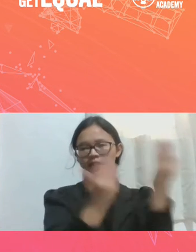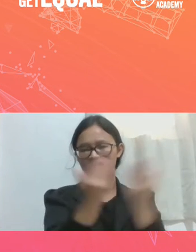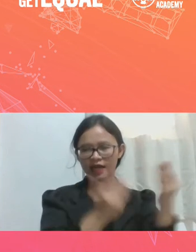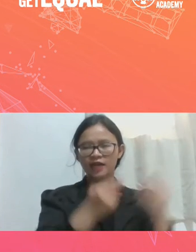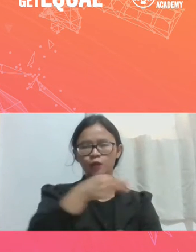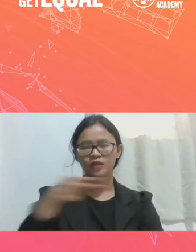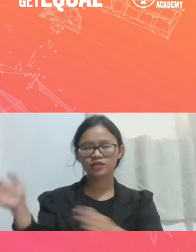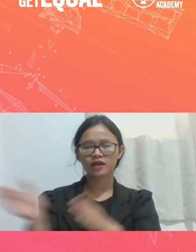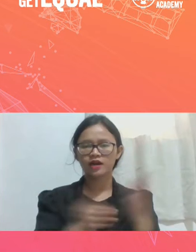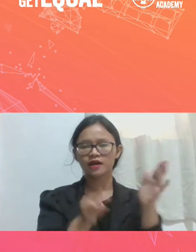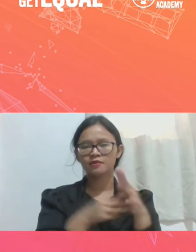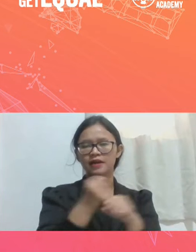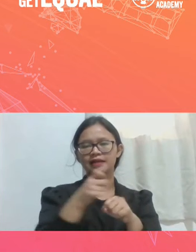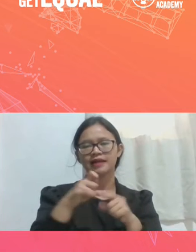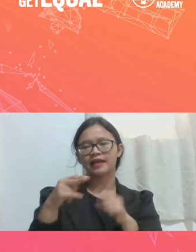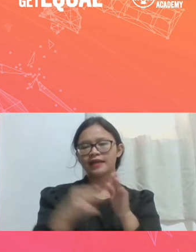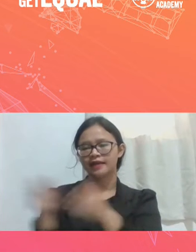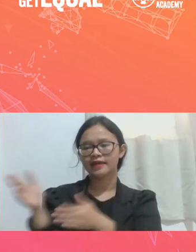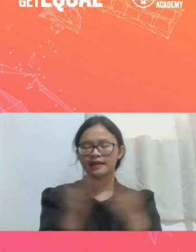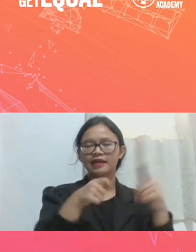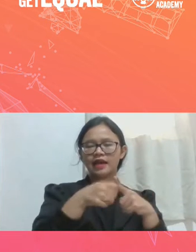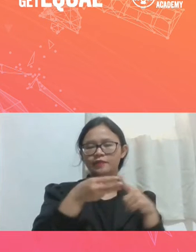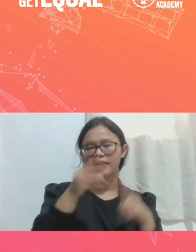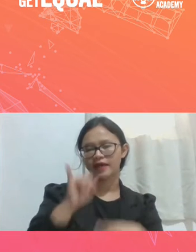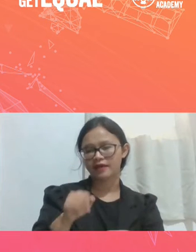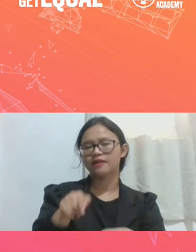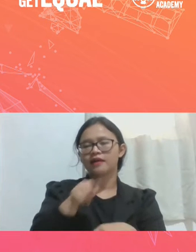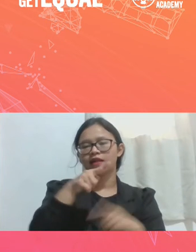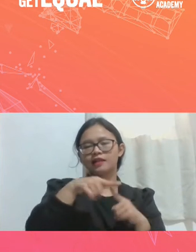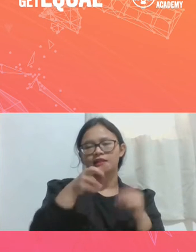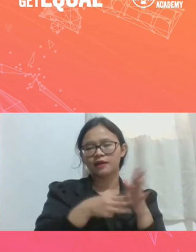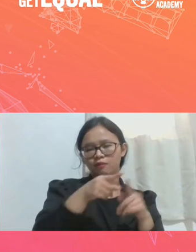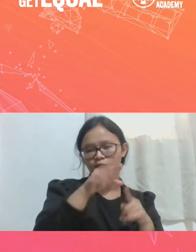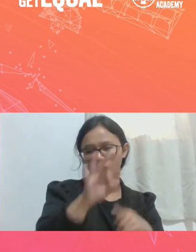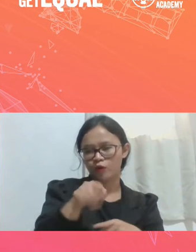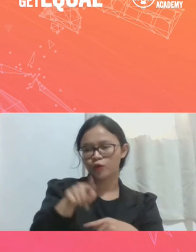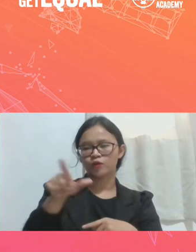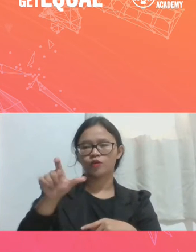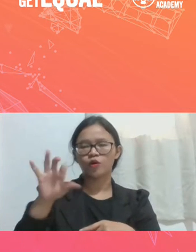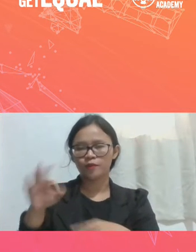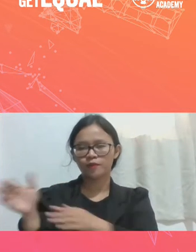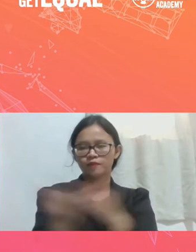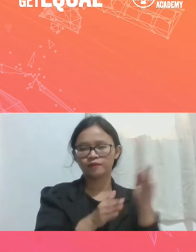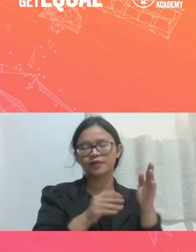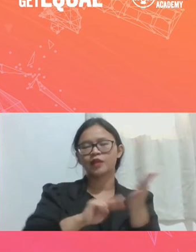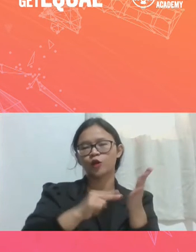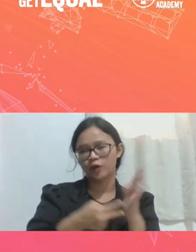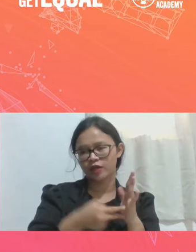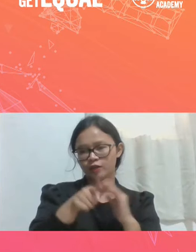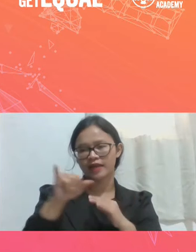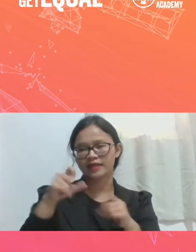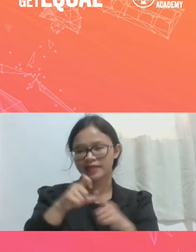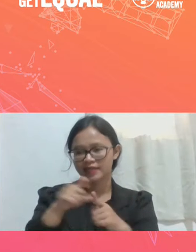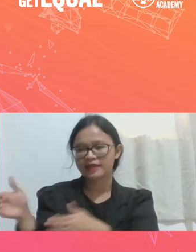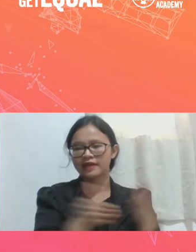Magdalene, KBR, Teknologi.id, Tempo.co, dan Cantika.